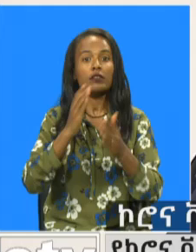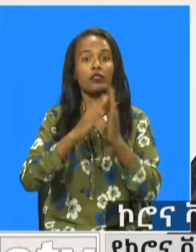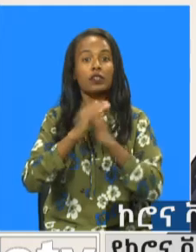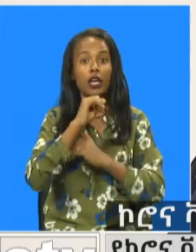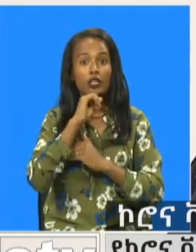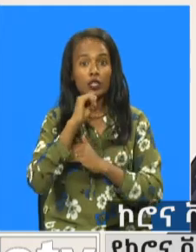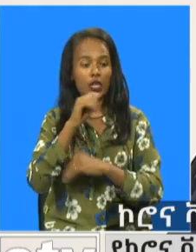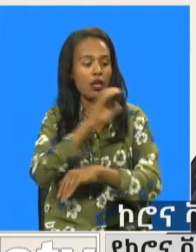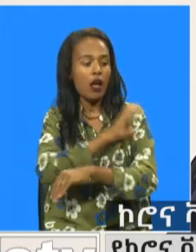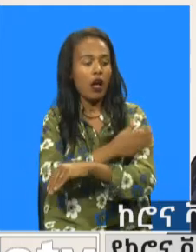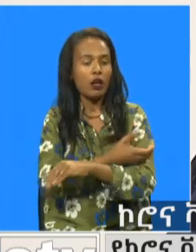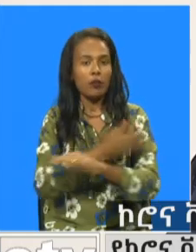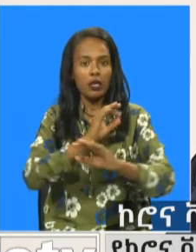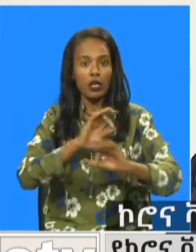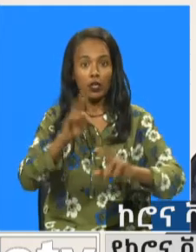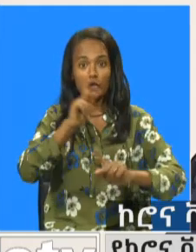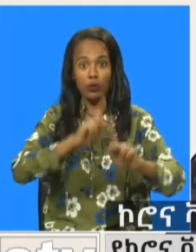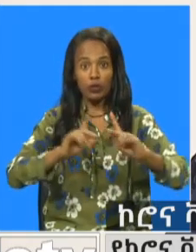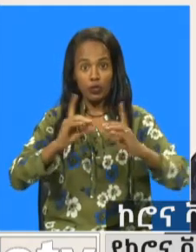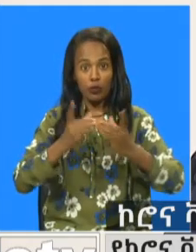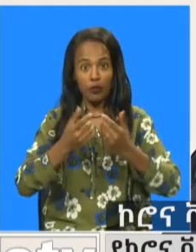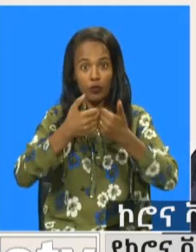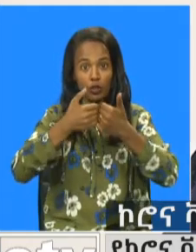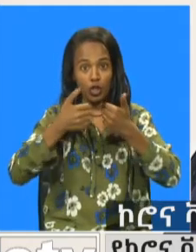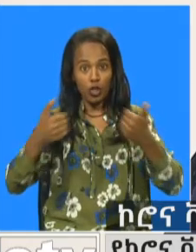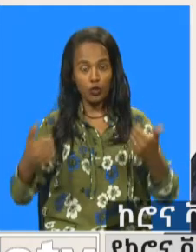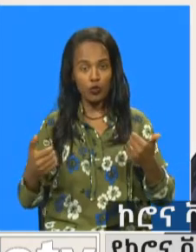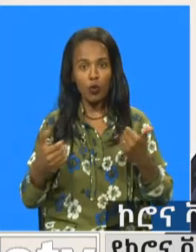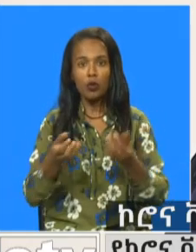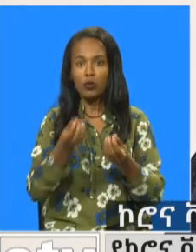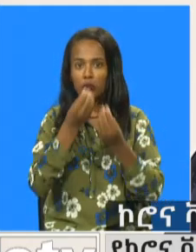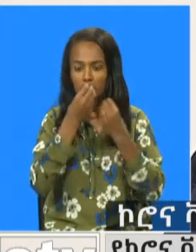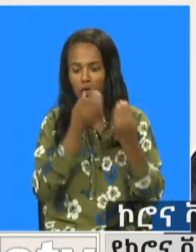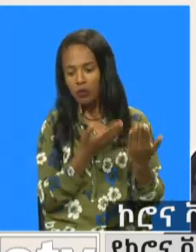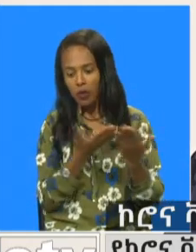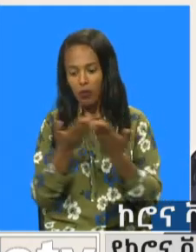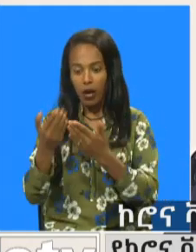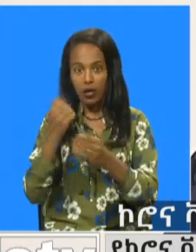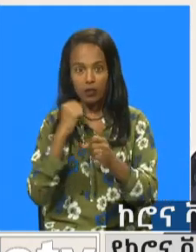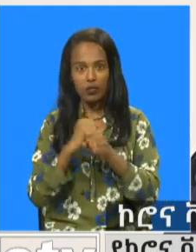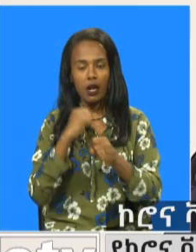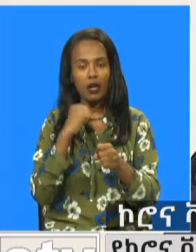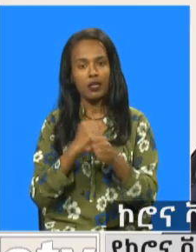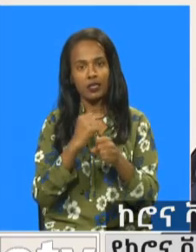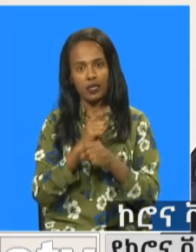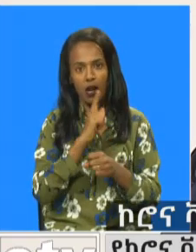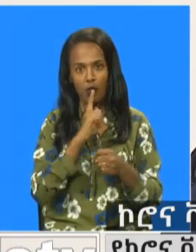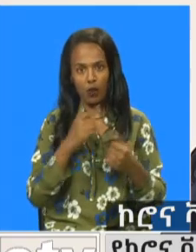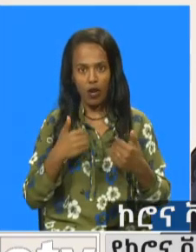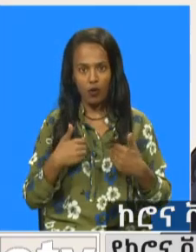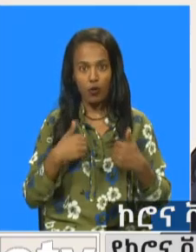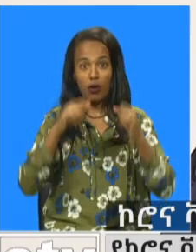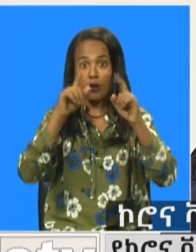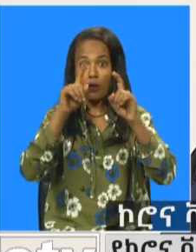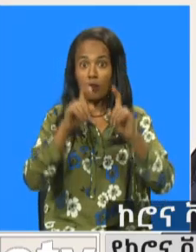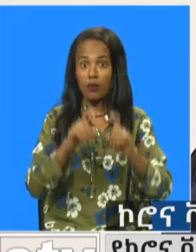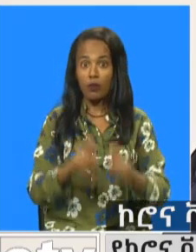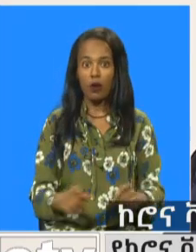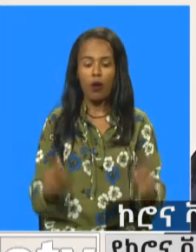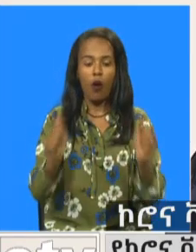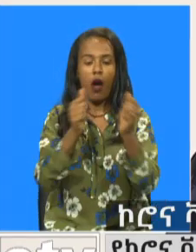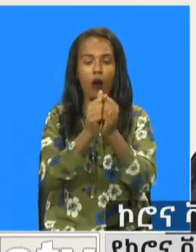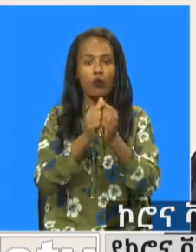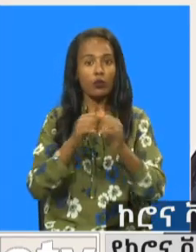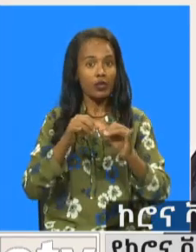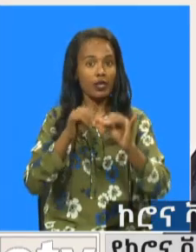እንዳይቸገር አቅም የሌላቸውን የህብረተሰብ ክፍሎች ለይቶ ምግብ የማቅረብ ስራ እየተሰራ ነው ያለው። ምርመራው አብሮት